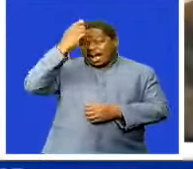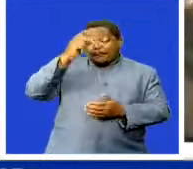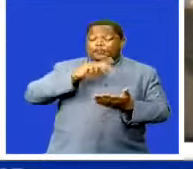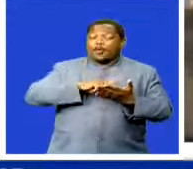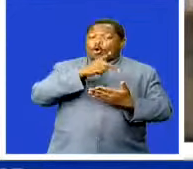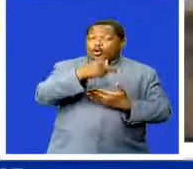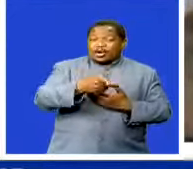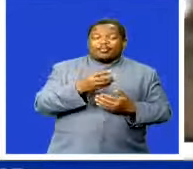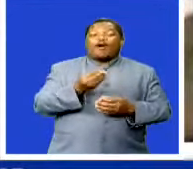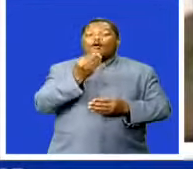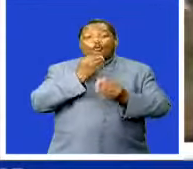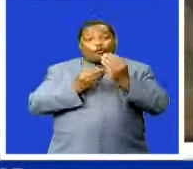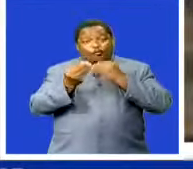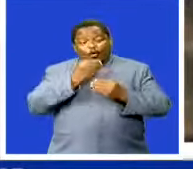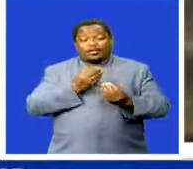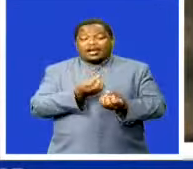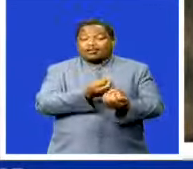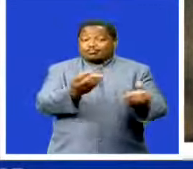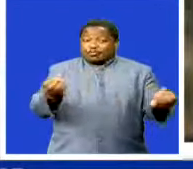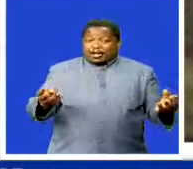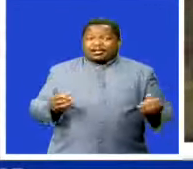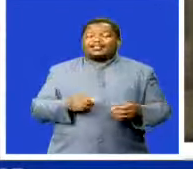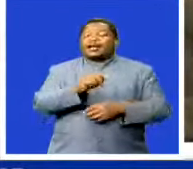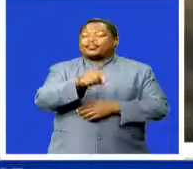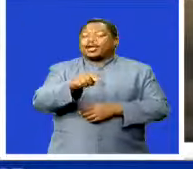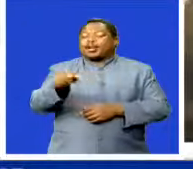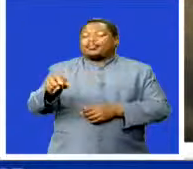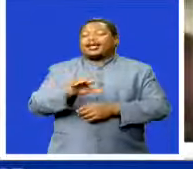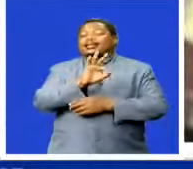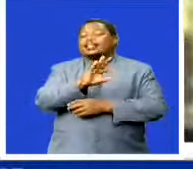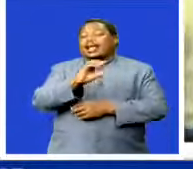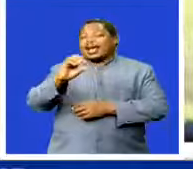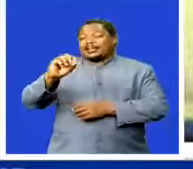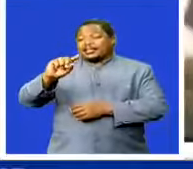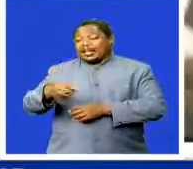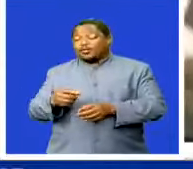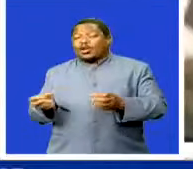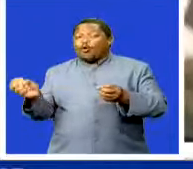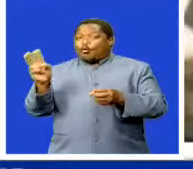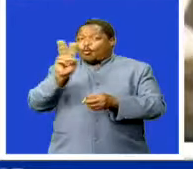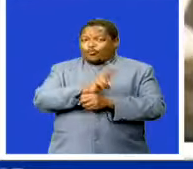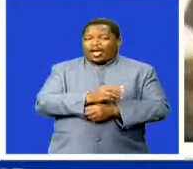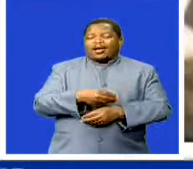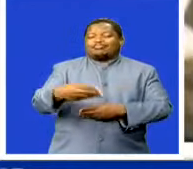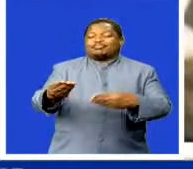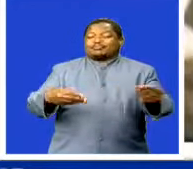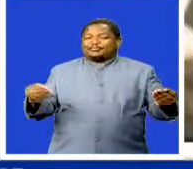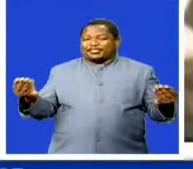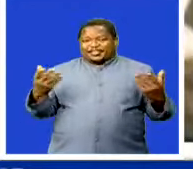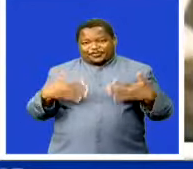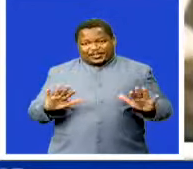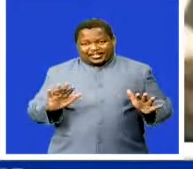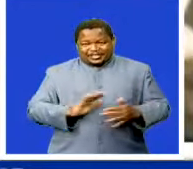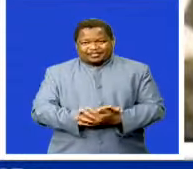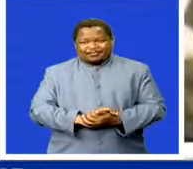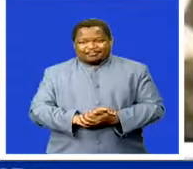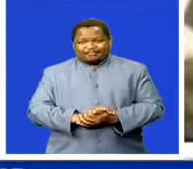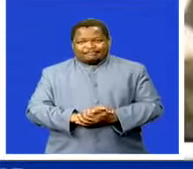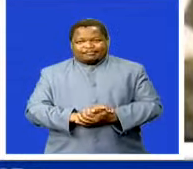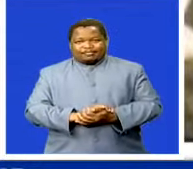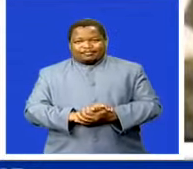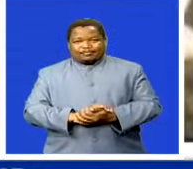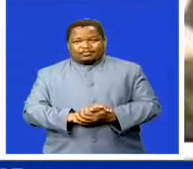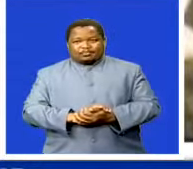seCovid-19 sabayenqa ku-300,000 bantu lesebamukeliswe kudla eTindzabeni kubika Thembelihle Magutshwa Thombe ngithemba